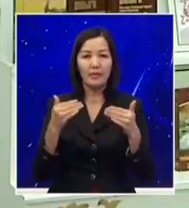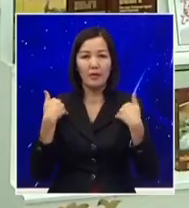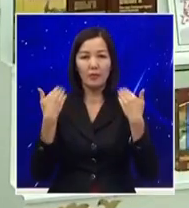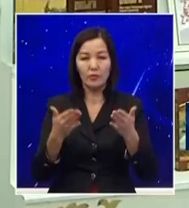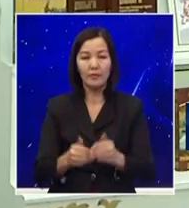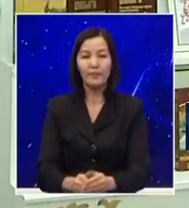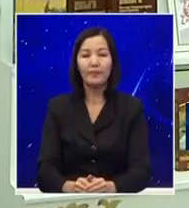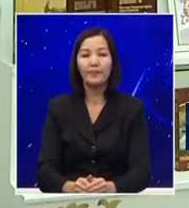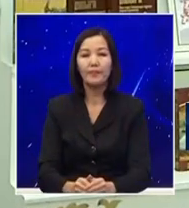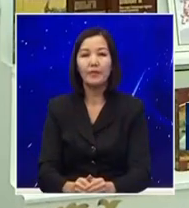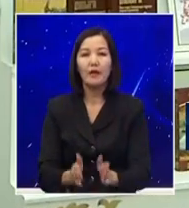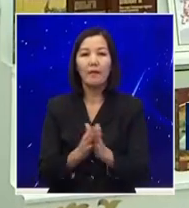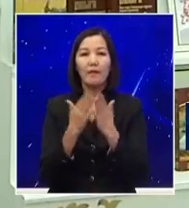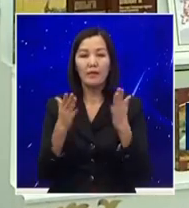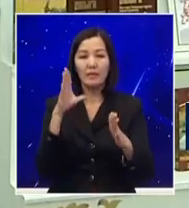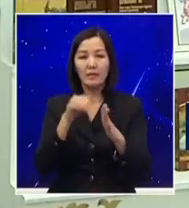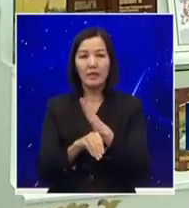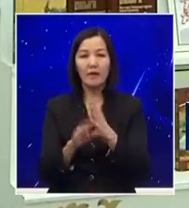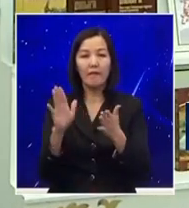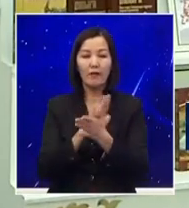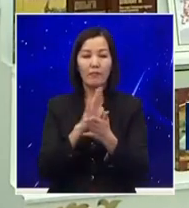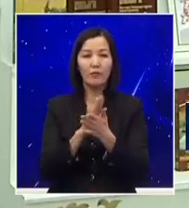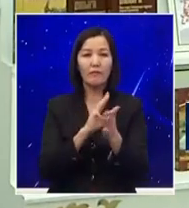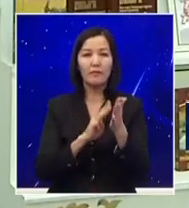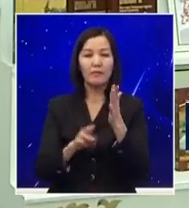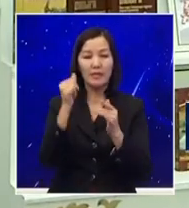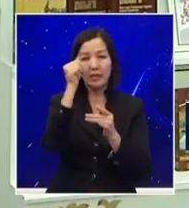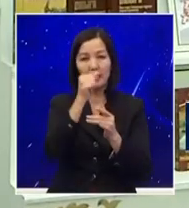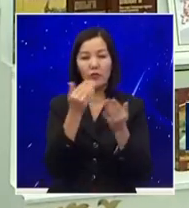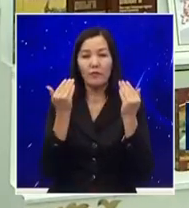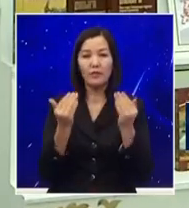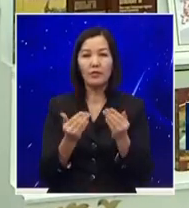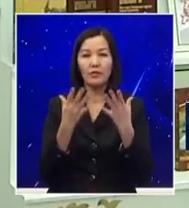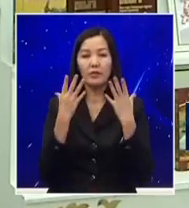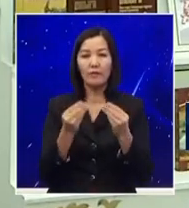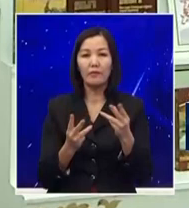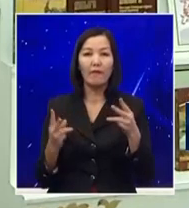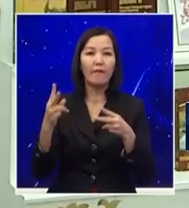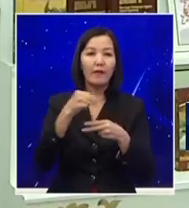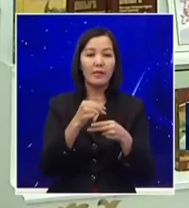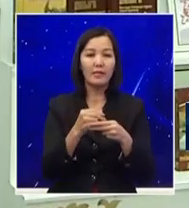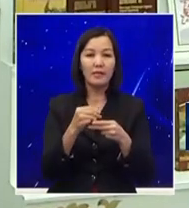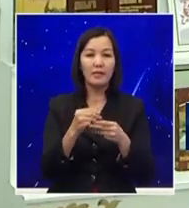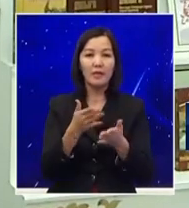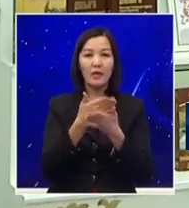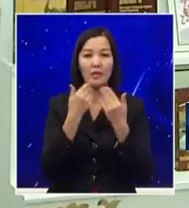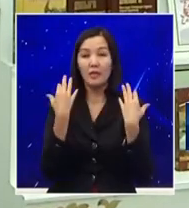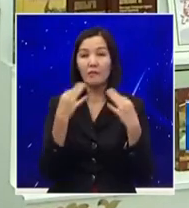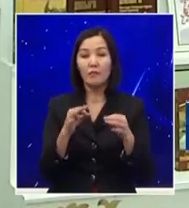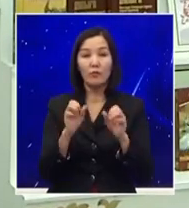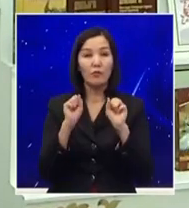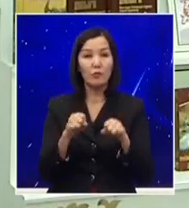В основу материала вошли статьи газет выпуска 80-х годов. На сегодняшний день даже вырезок из этих статей нет в свободном